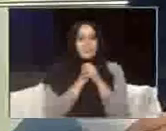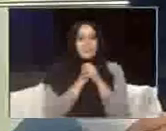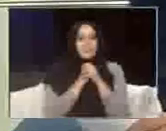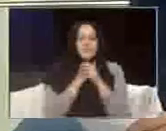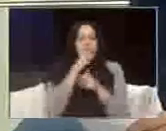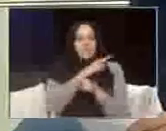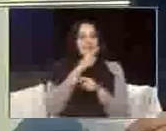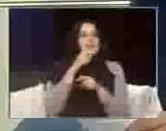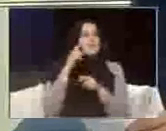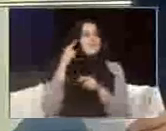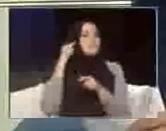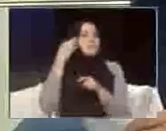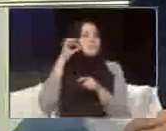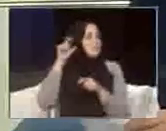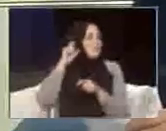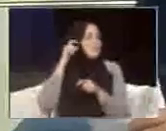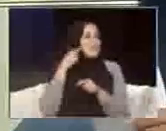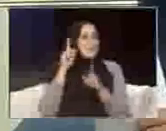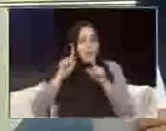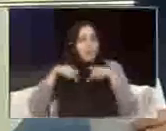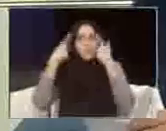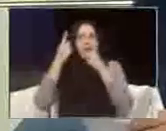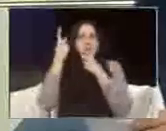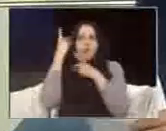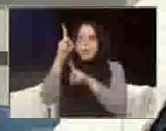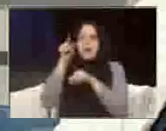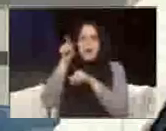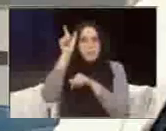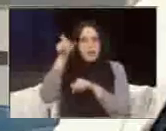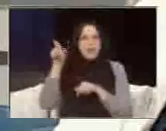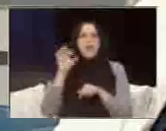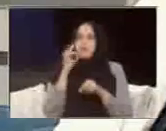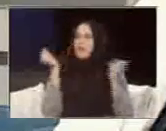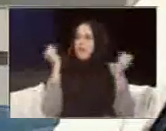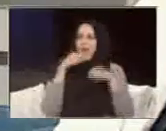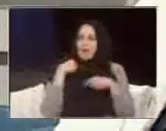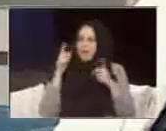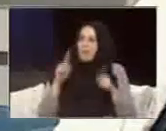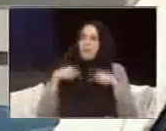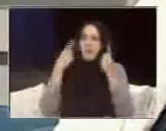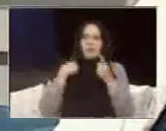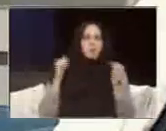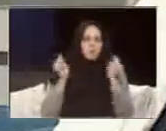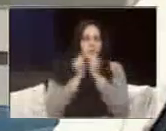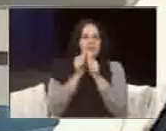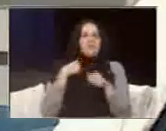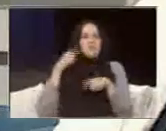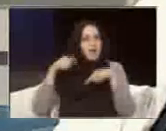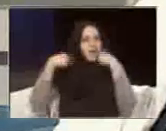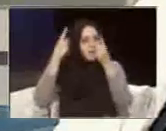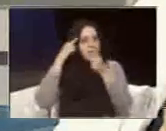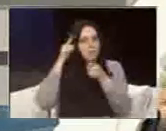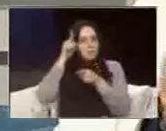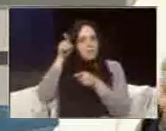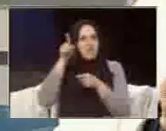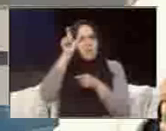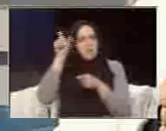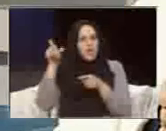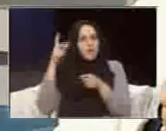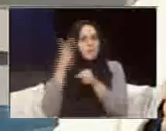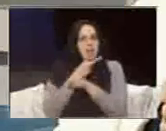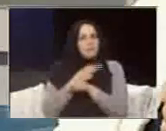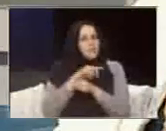لازم نمشي إليهم نراهم هؤلاء. شكرا أبو بكر أخوي، الله يبارك فيك، أنا معك. نعم، هكذا نروح مع